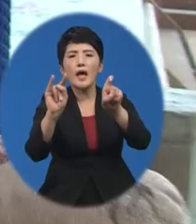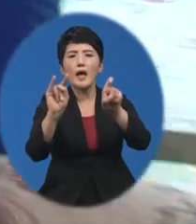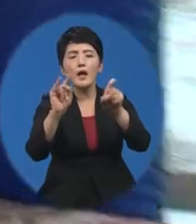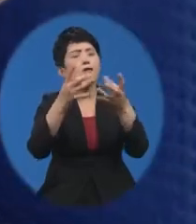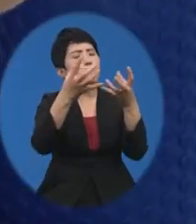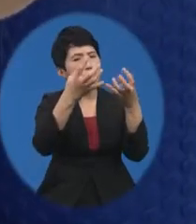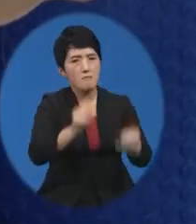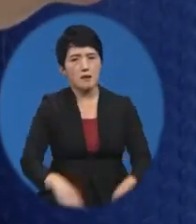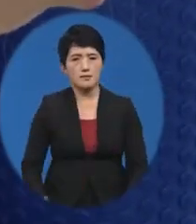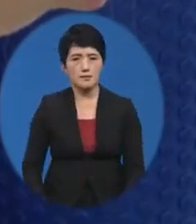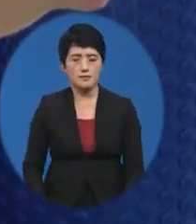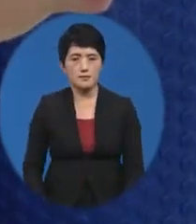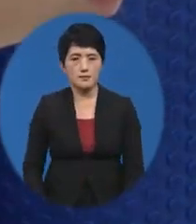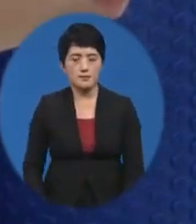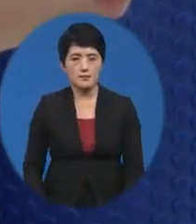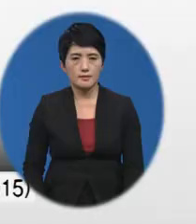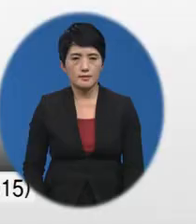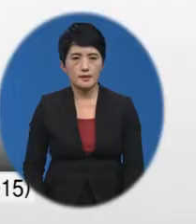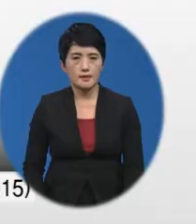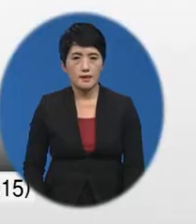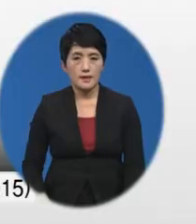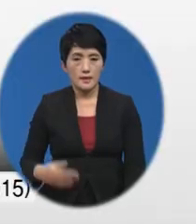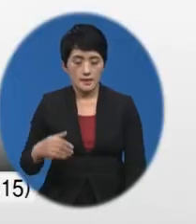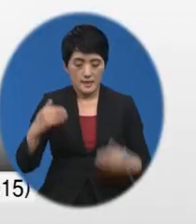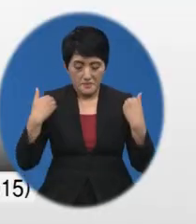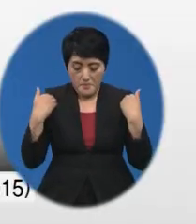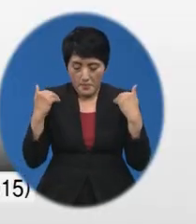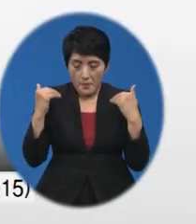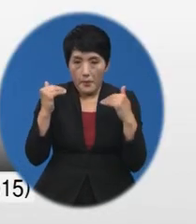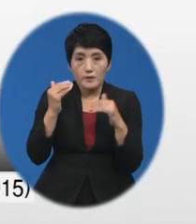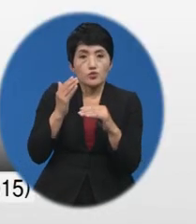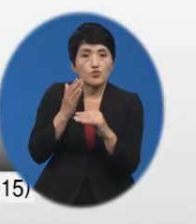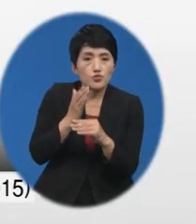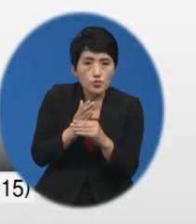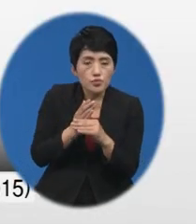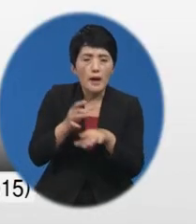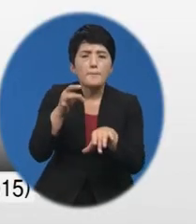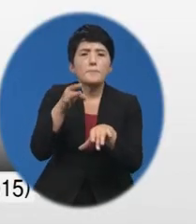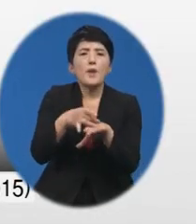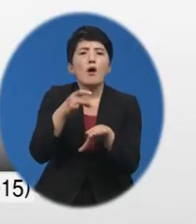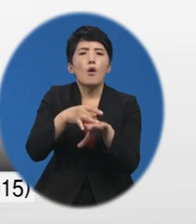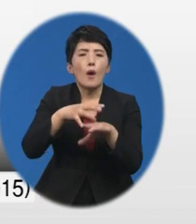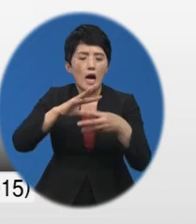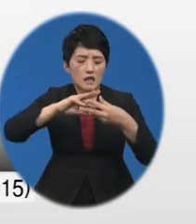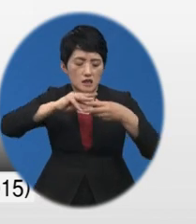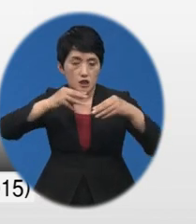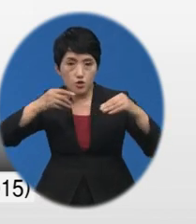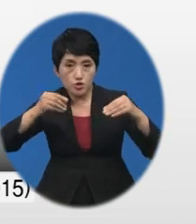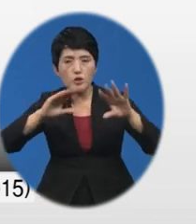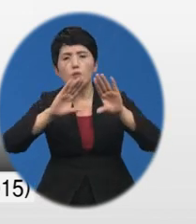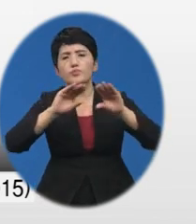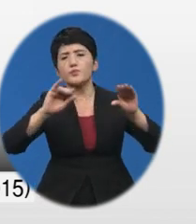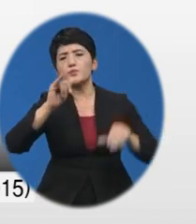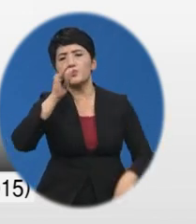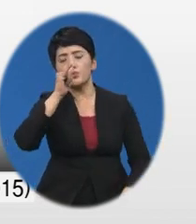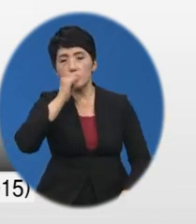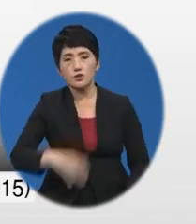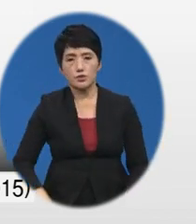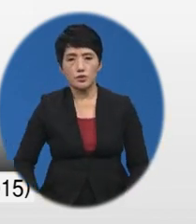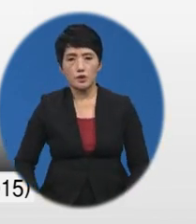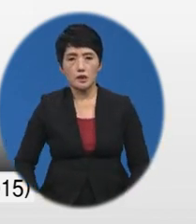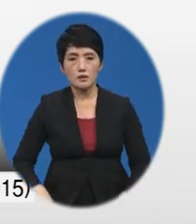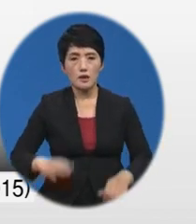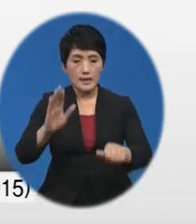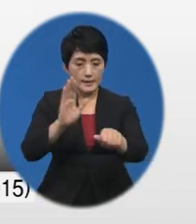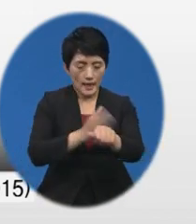10대에게 흔한 질병. 성장기 청소년들은 뼈와 근육이 어른보다 유연해서 외부 요인에 훨씬 많은 영향을